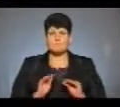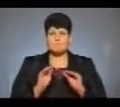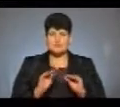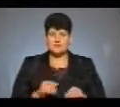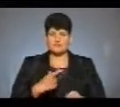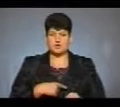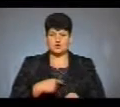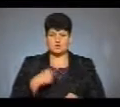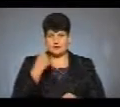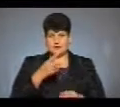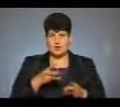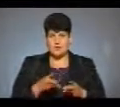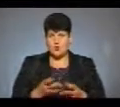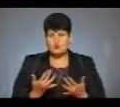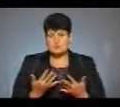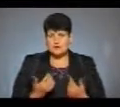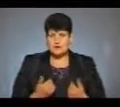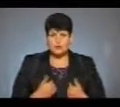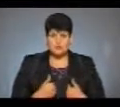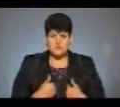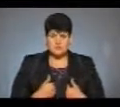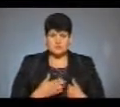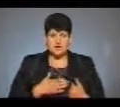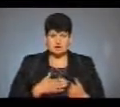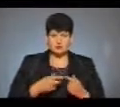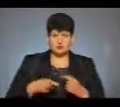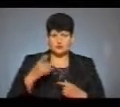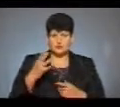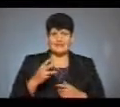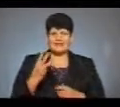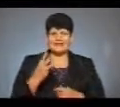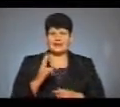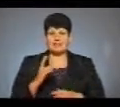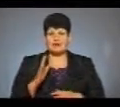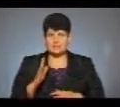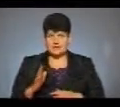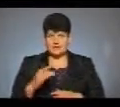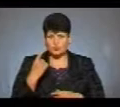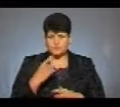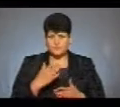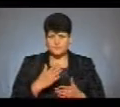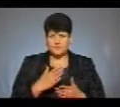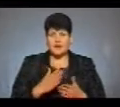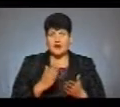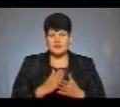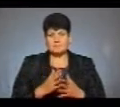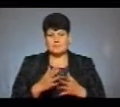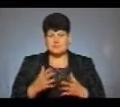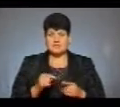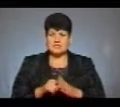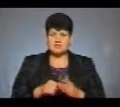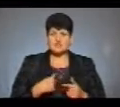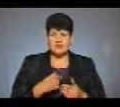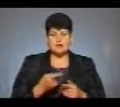собі індивідуальне опалення. Оскільки на нашому стояку всього 3 квартири, а є набагато більше, значить, нам